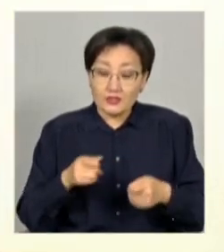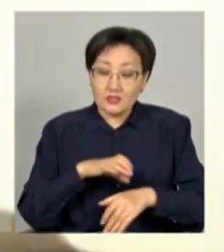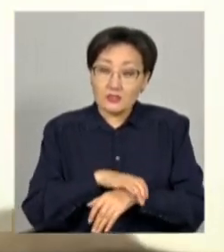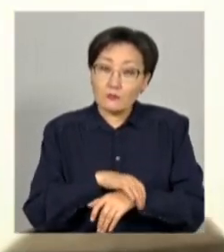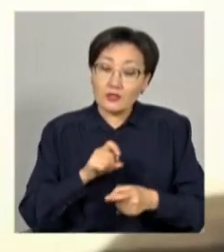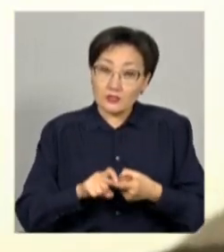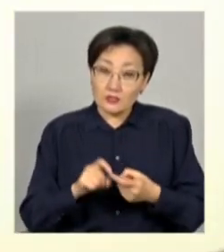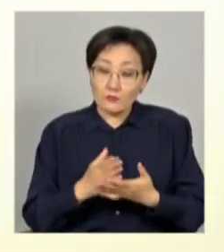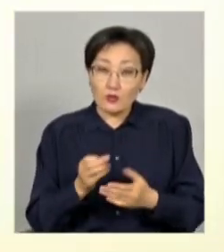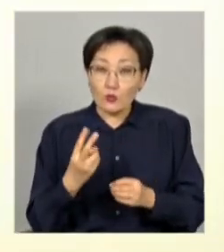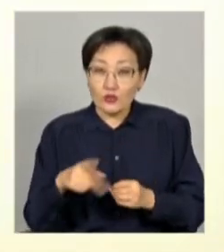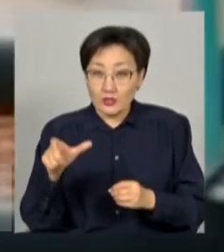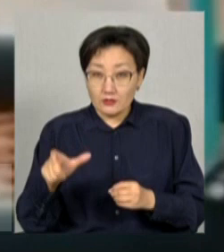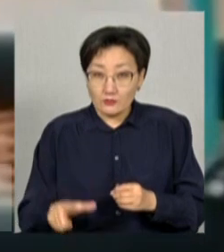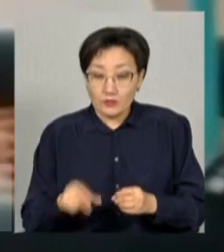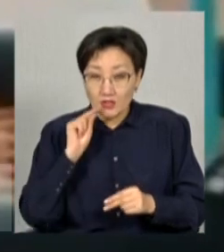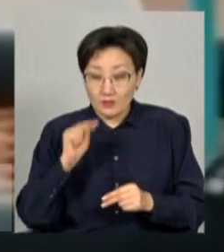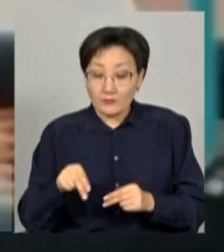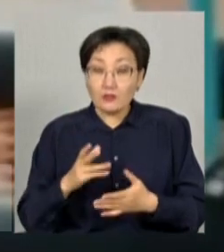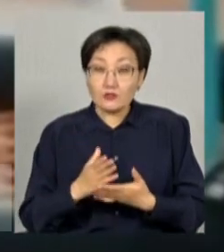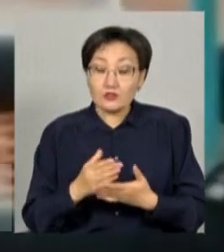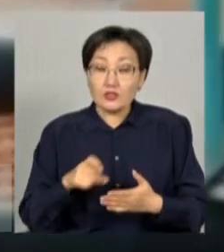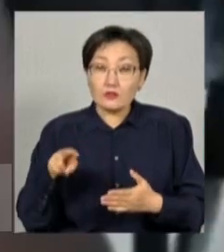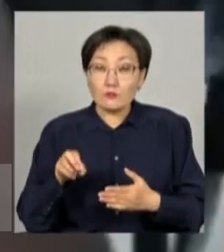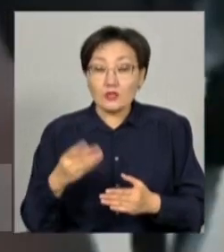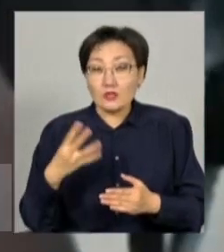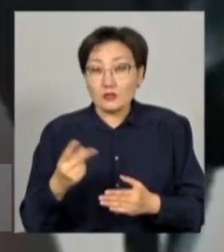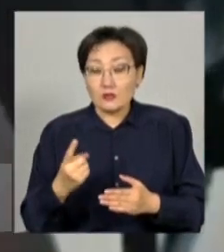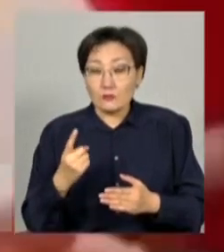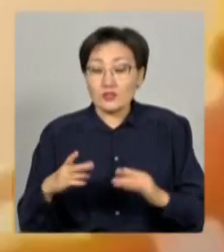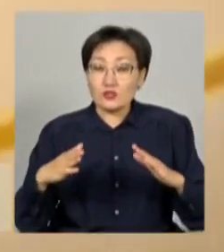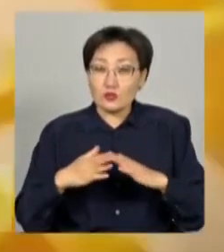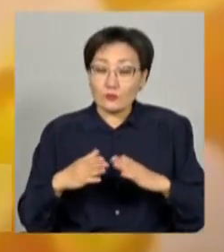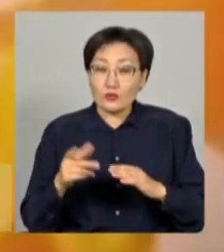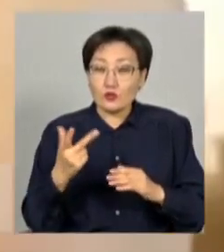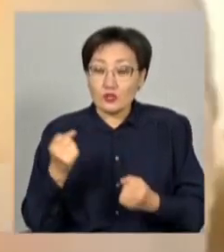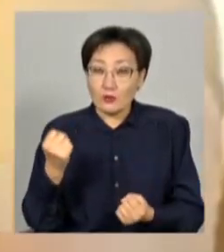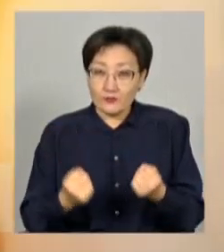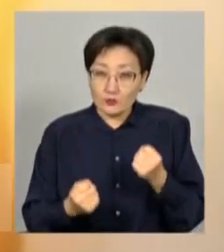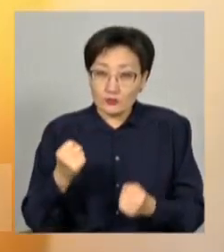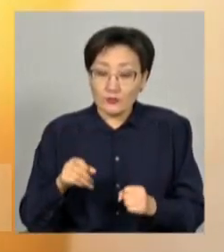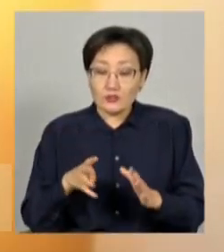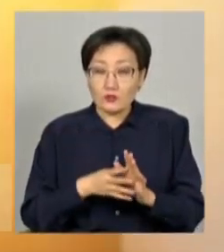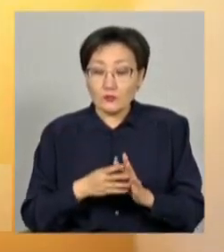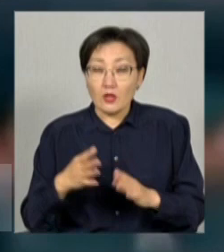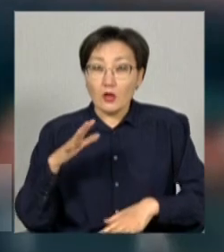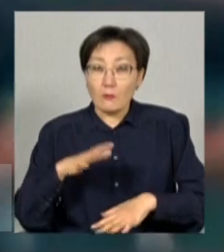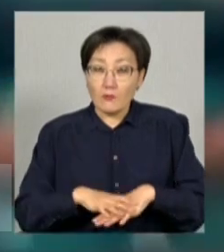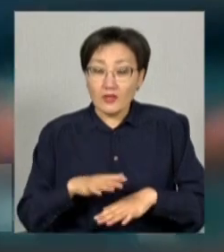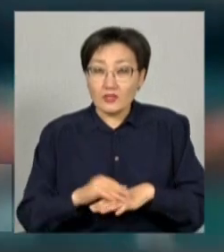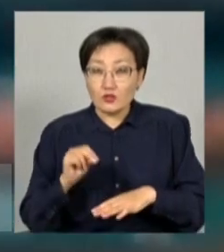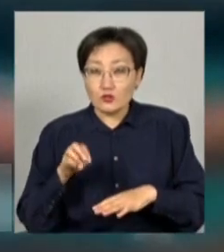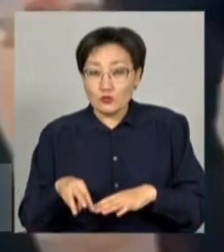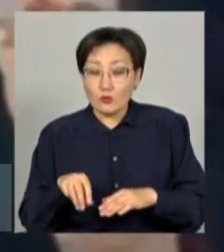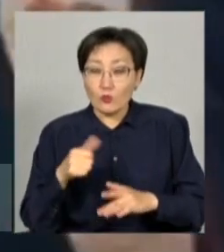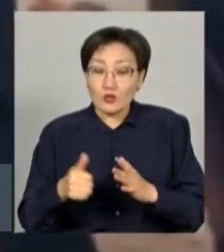дерегіне қатысы бар 12 азаматқа айып тағылған. Сондай-ақ 41 жылжымайтын мүлікпен 3 автокөлікке, 9 банк шоты мен